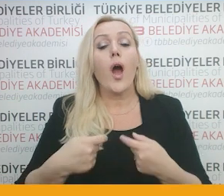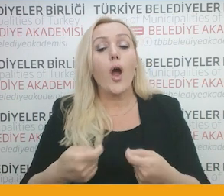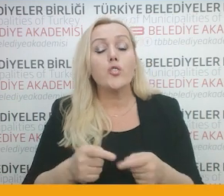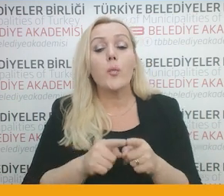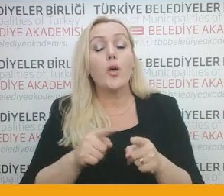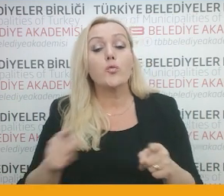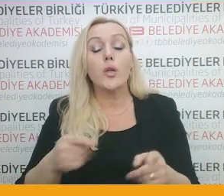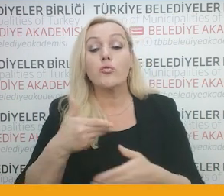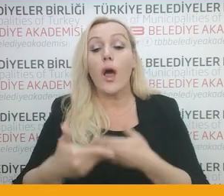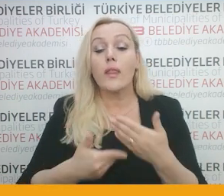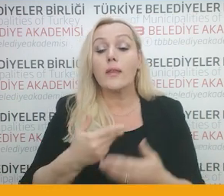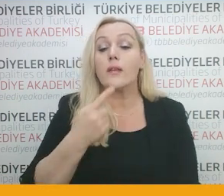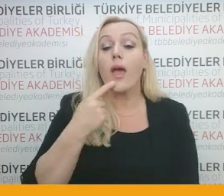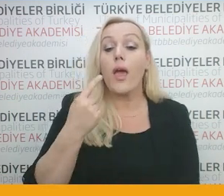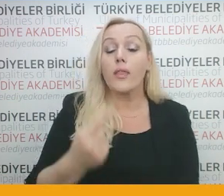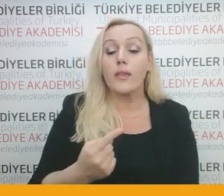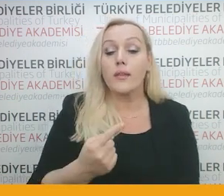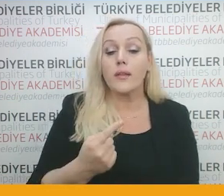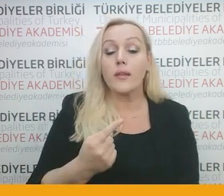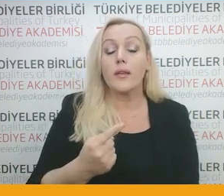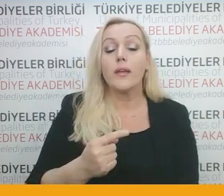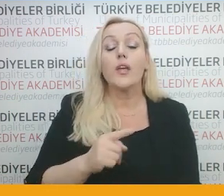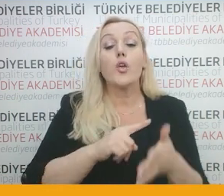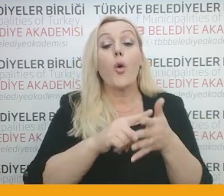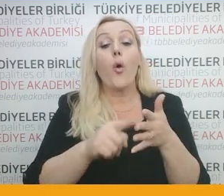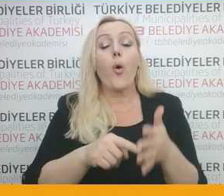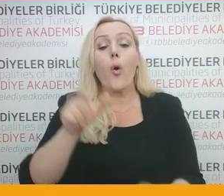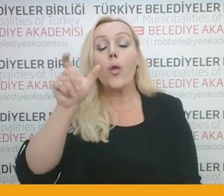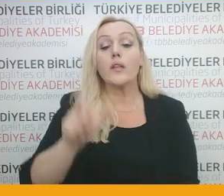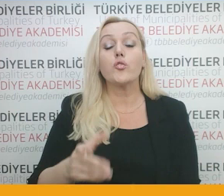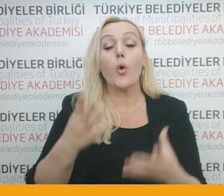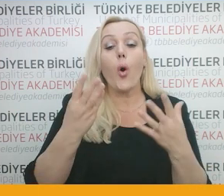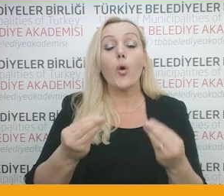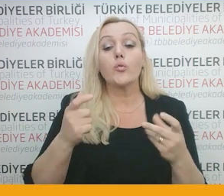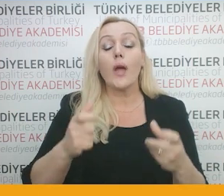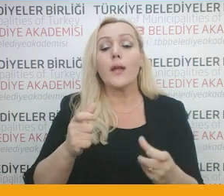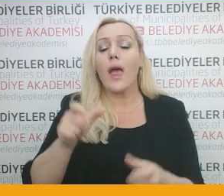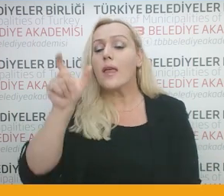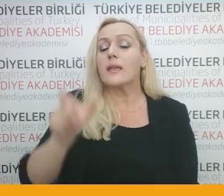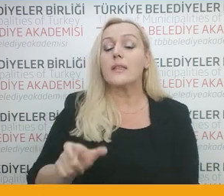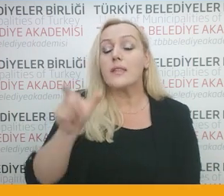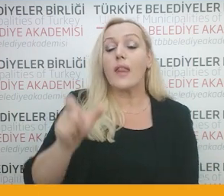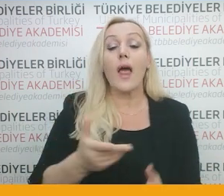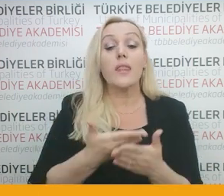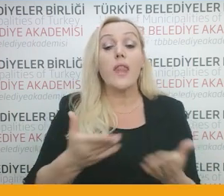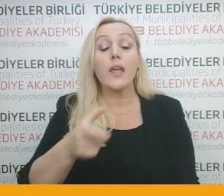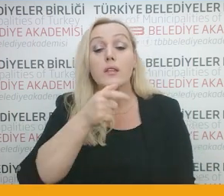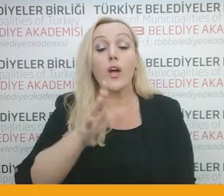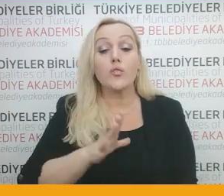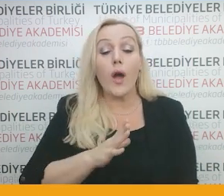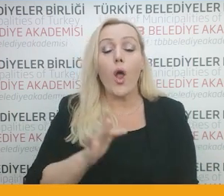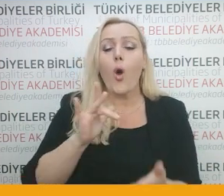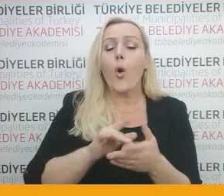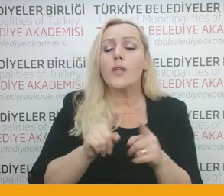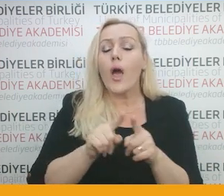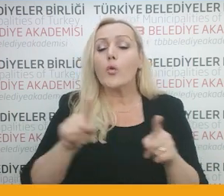sürecinden bahsederken dedik. Üst yönetici bulunduğu bölgede insanlara neye ihtiyacı var? Orta ve uzun vadede hangi